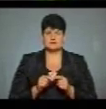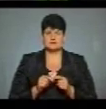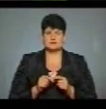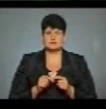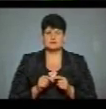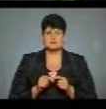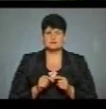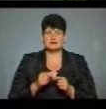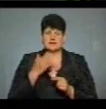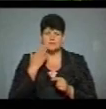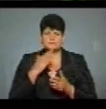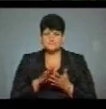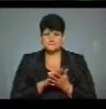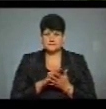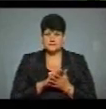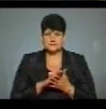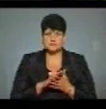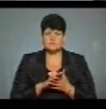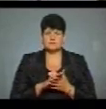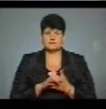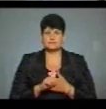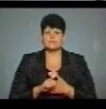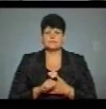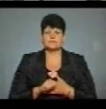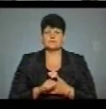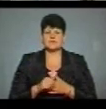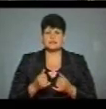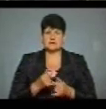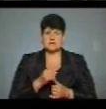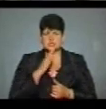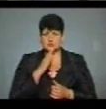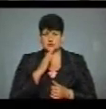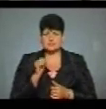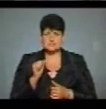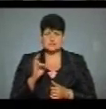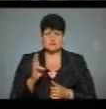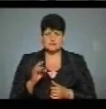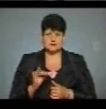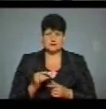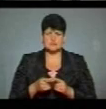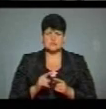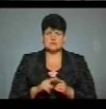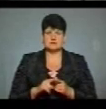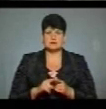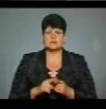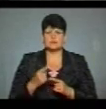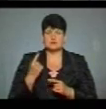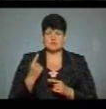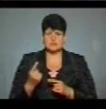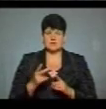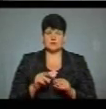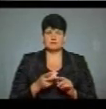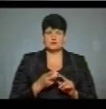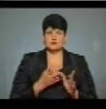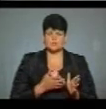здерла, щоб вона не забивалася в колеса. Для жінок дві санки, тобто один спортсмен їде на одній санці, потім на другій.